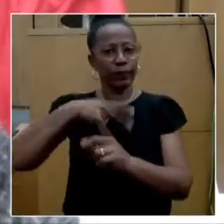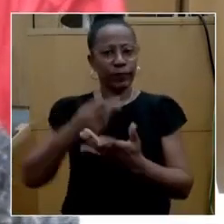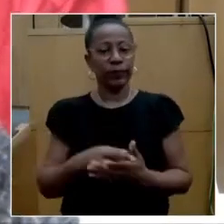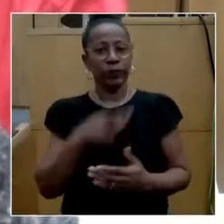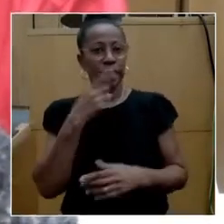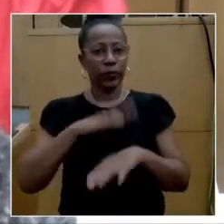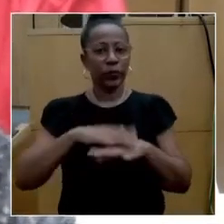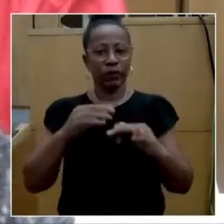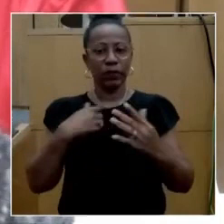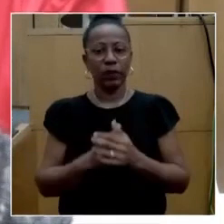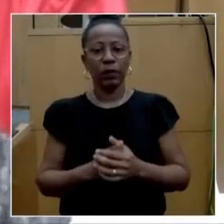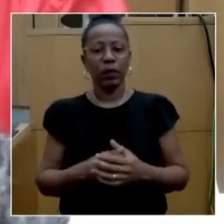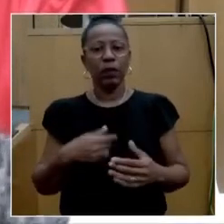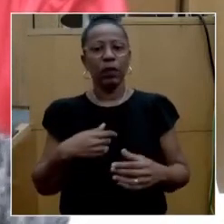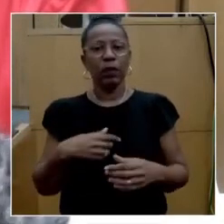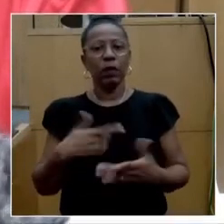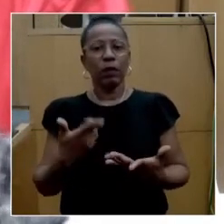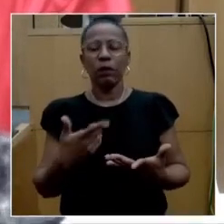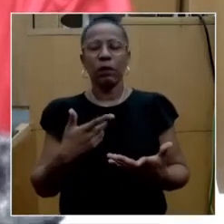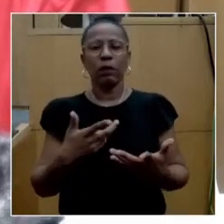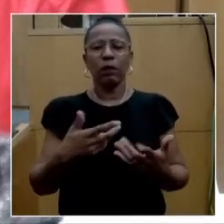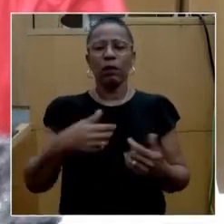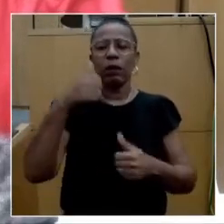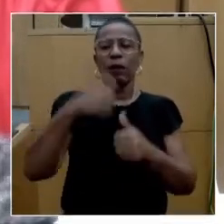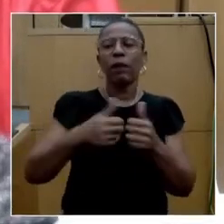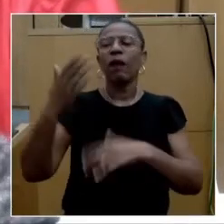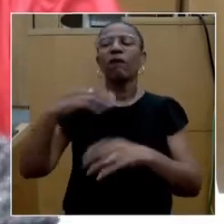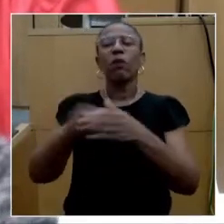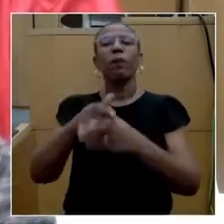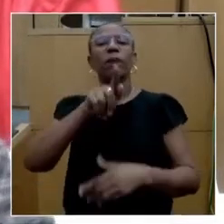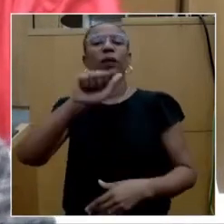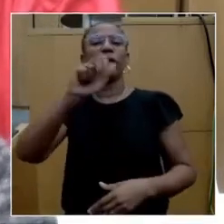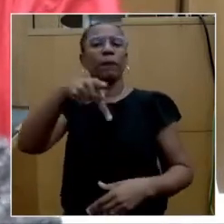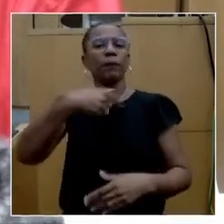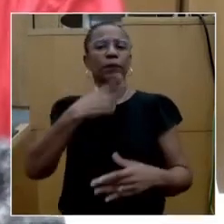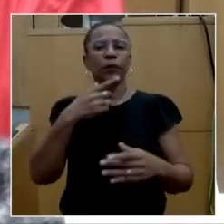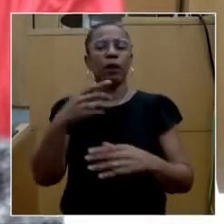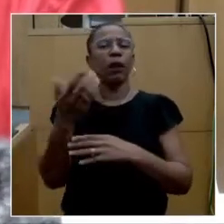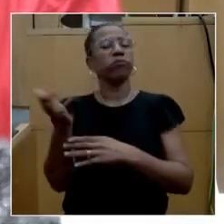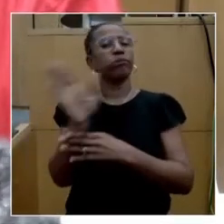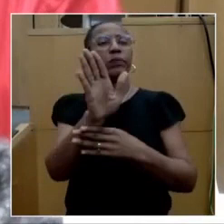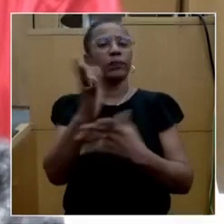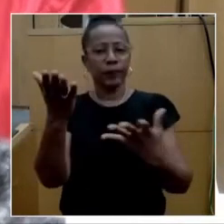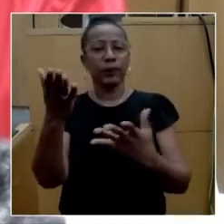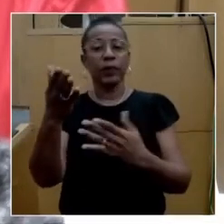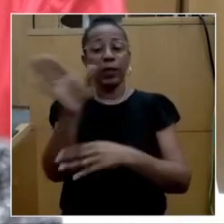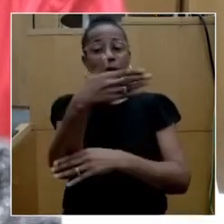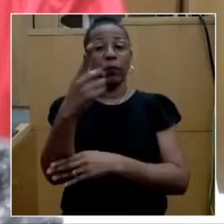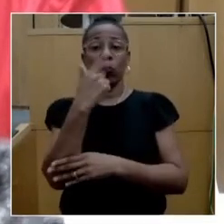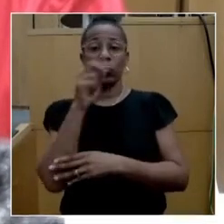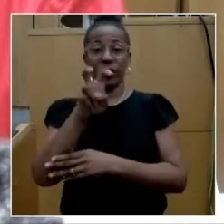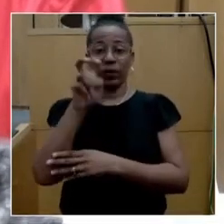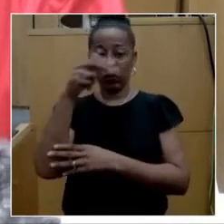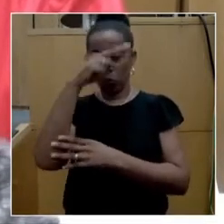J'étais au GAP, Groupe d'Action Prolétarien, et le GAP a brandi le drapeau rouge-vert-noir. Plus tard, j'étais membre du Front